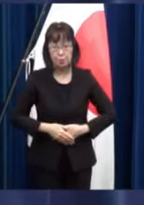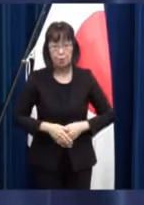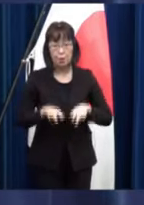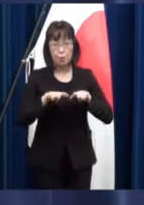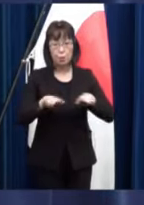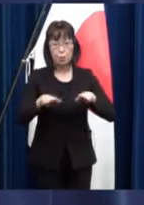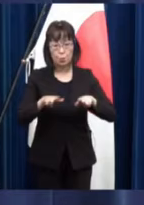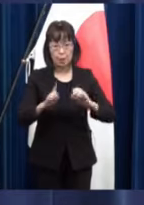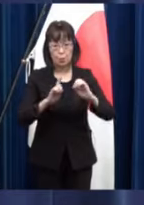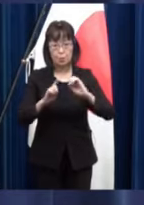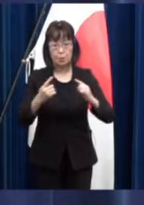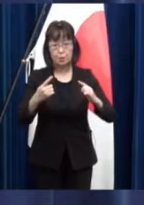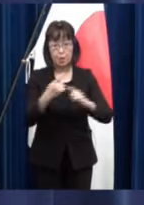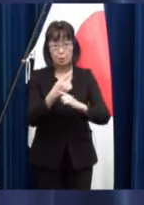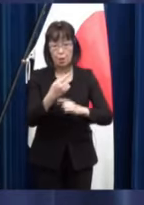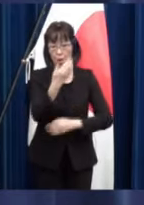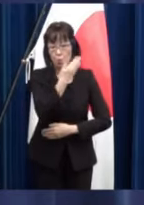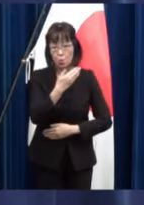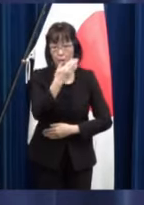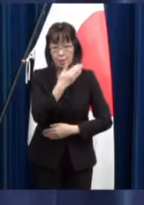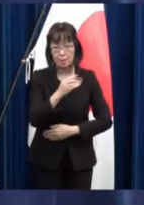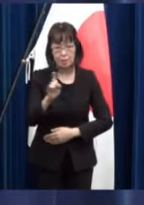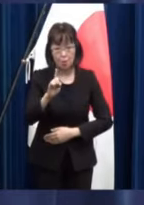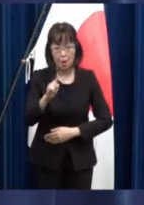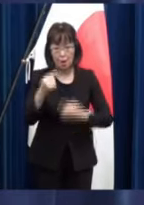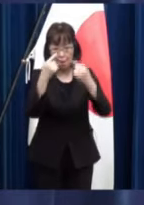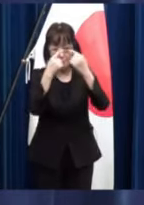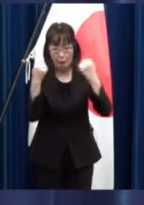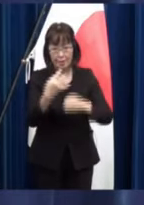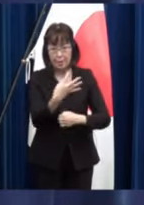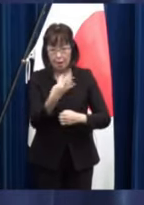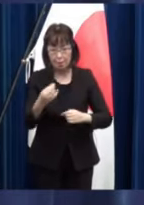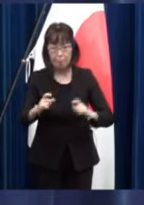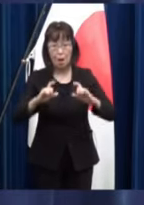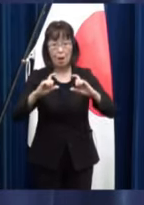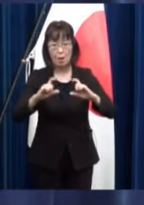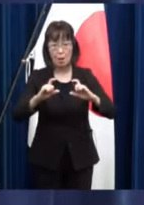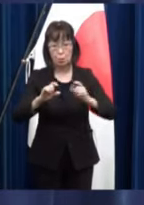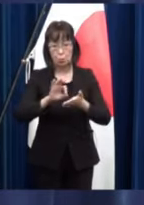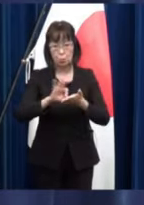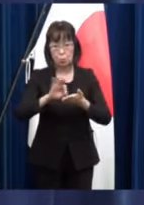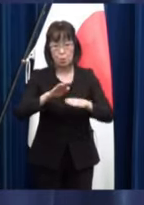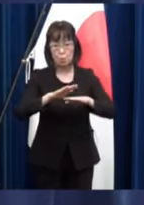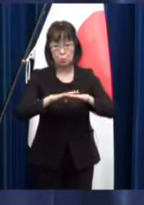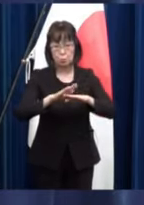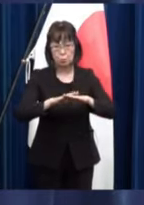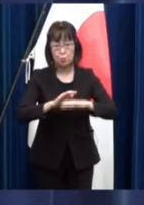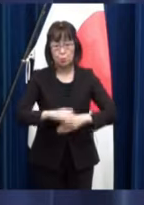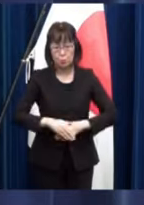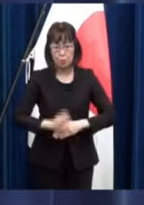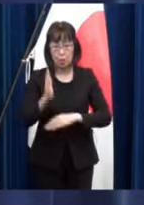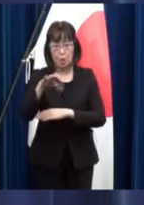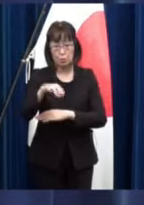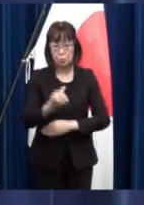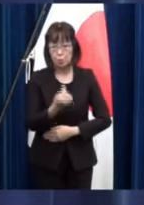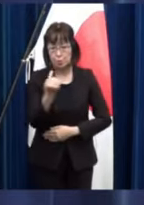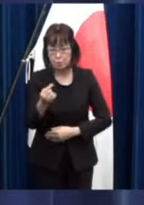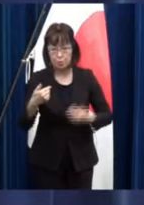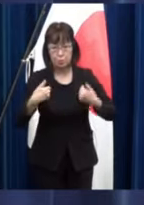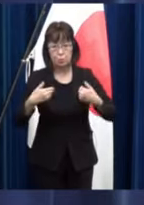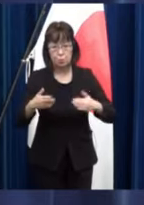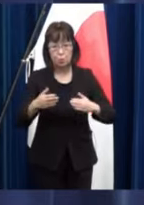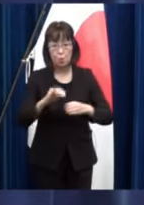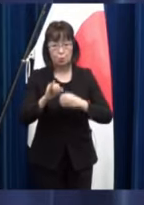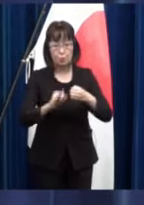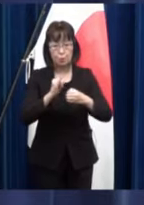鍵はマイナンバーカードです。役所に行かなくてもあらゆる手続きができる、そう